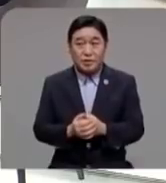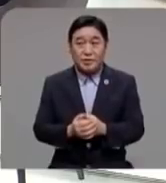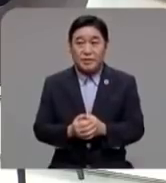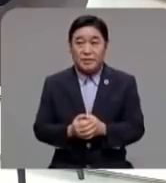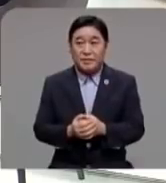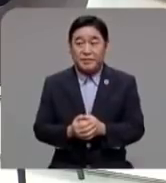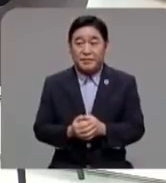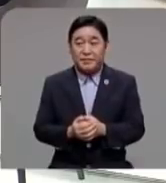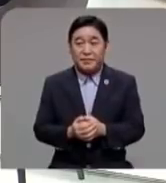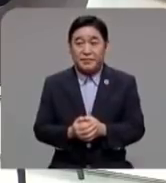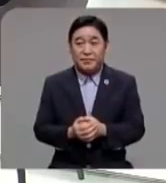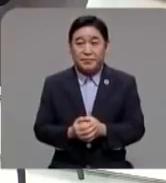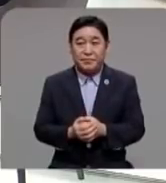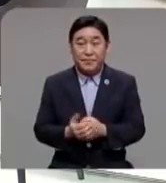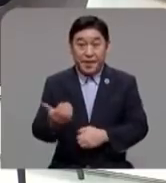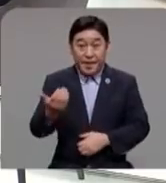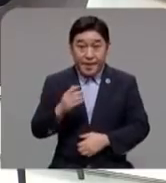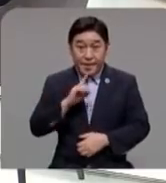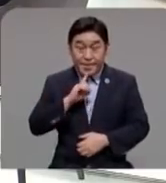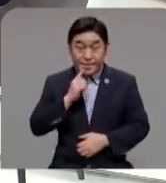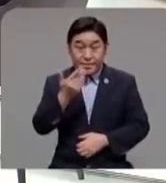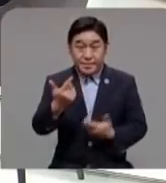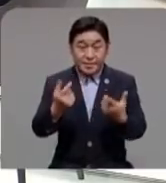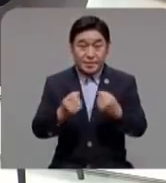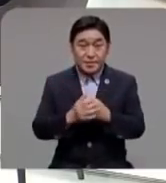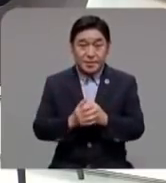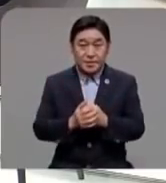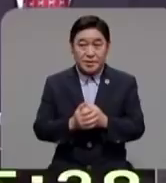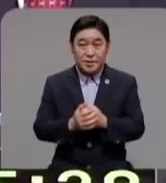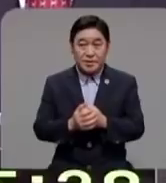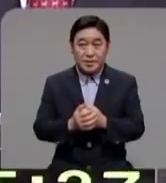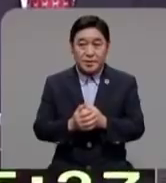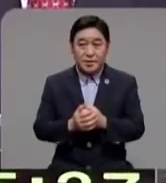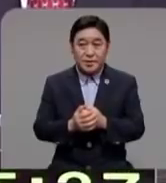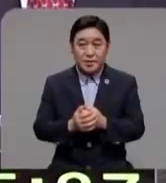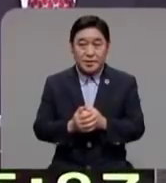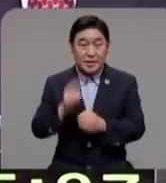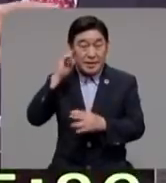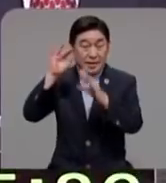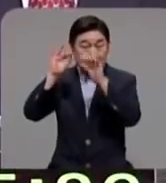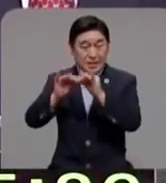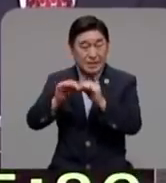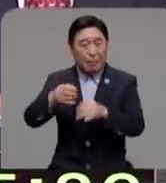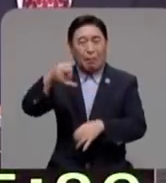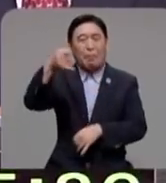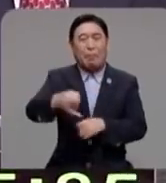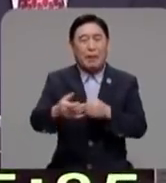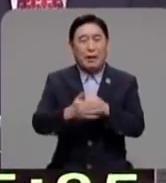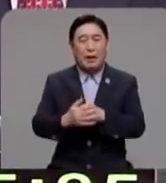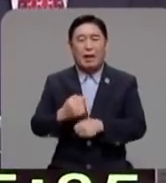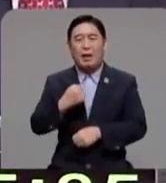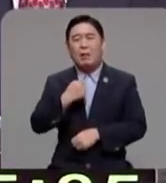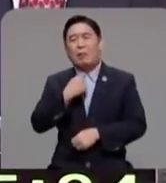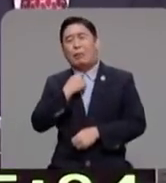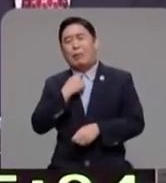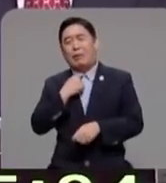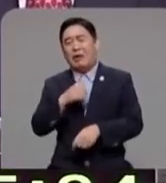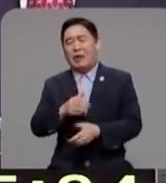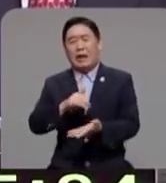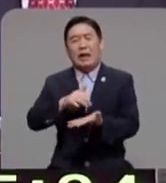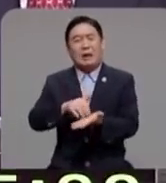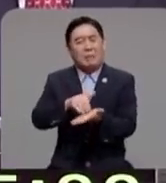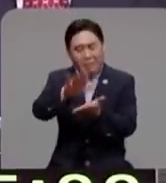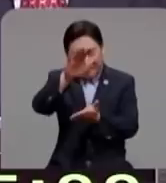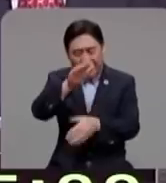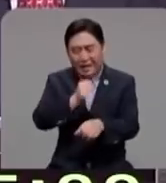그런데 방금 제가 말씀드렸듯이 지지율이 낮으니까 호감 비호감을 따지지 않는 거죠. 아이고,